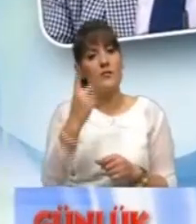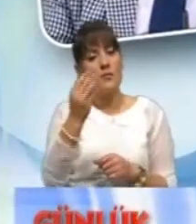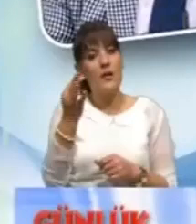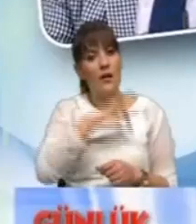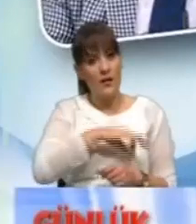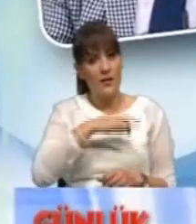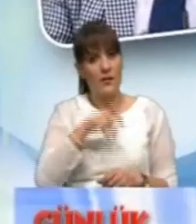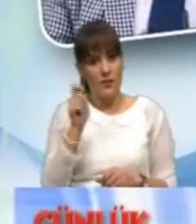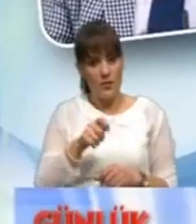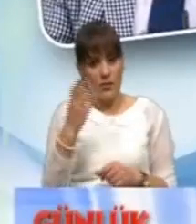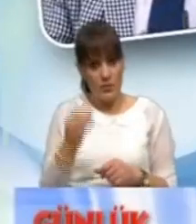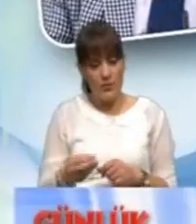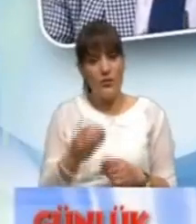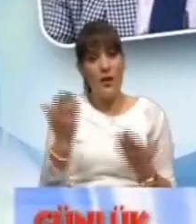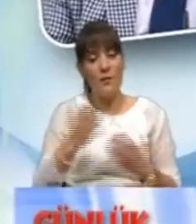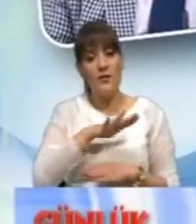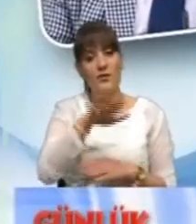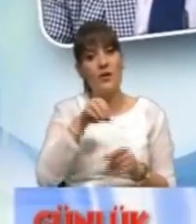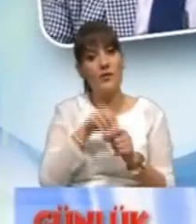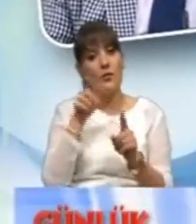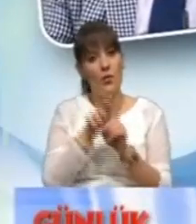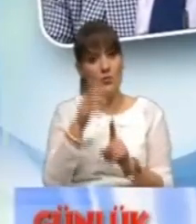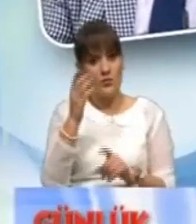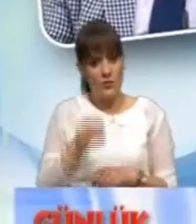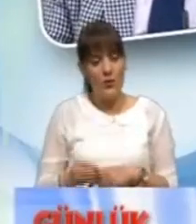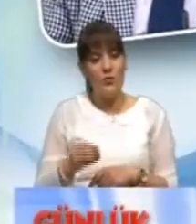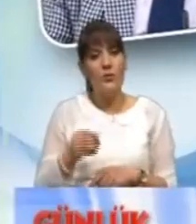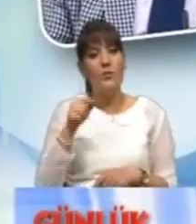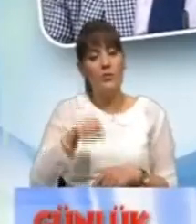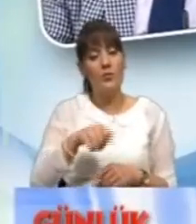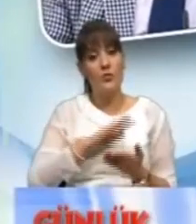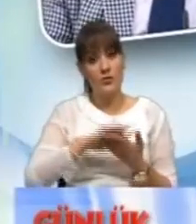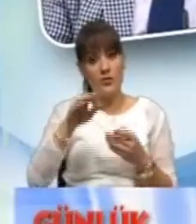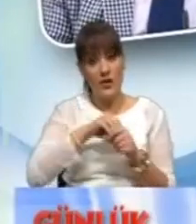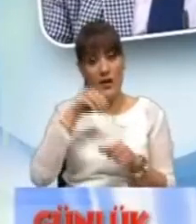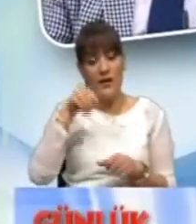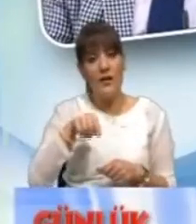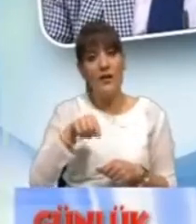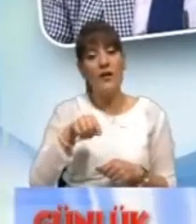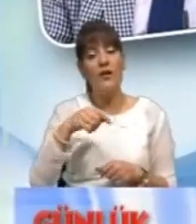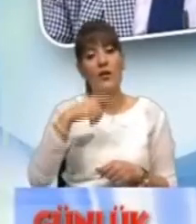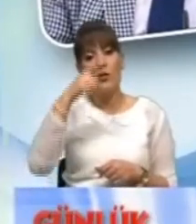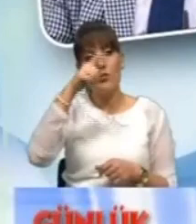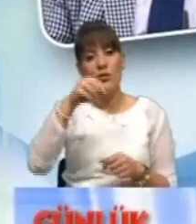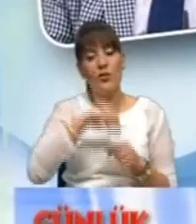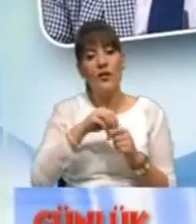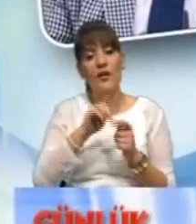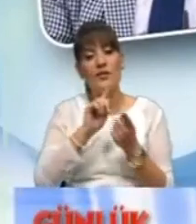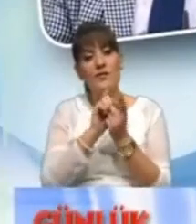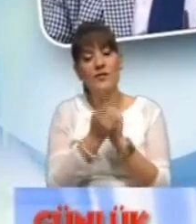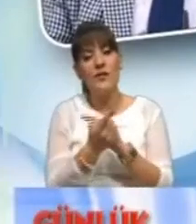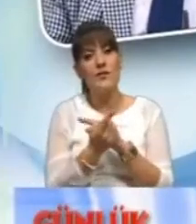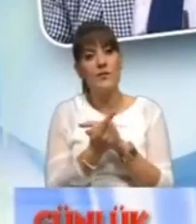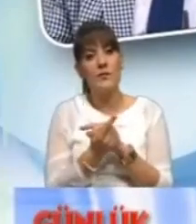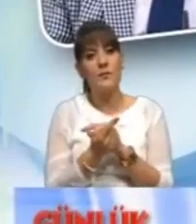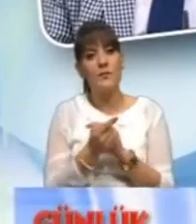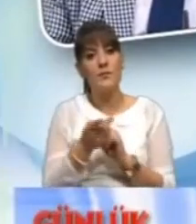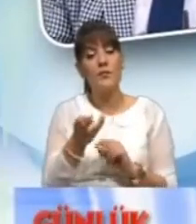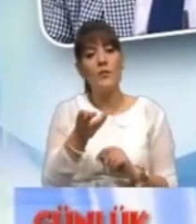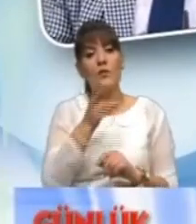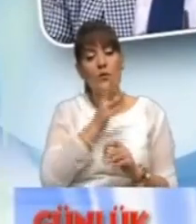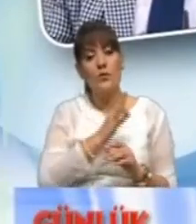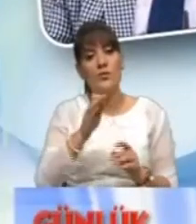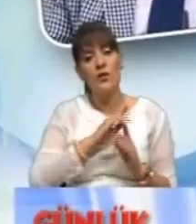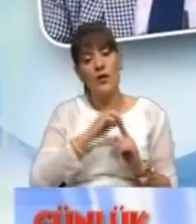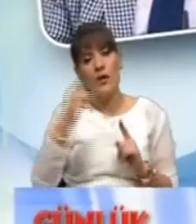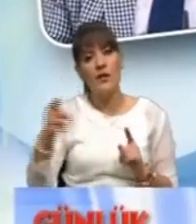şekilde yararlanmış oluruz hem de çevremizi korumuş oluruz ve bu şekliyle de ülkemizin biyolojik çeşitliliği sonsuza korunmuş